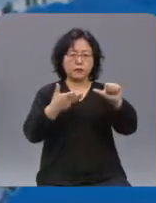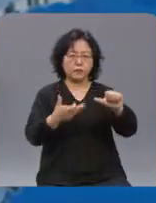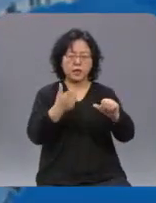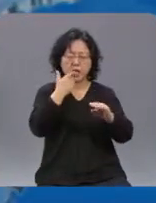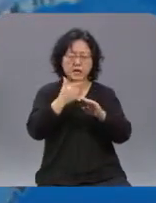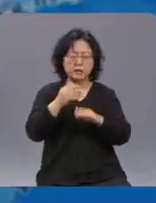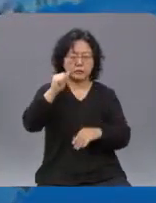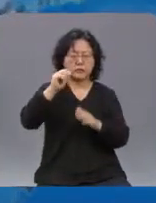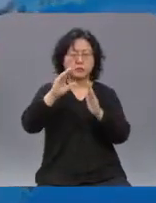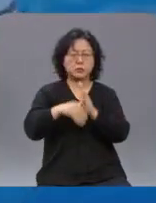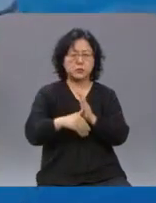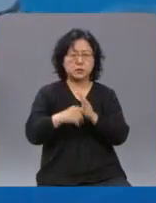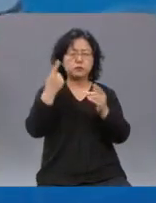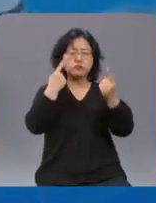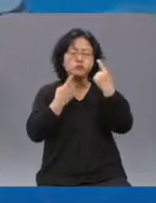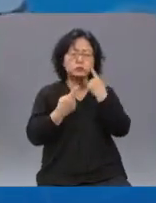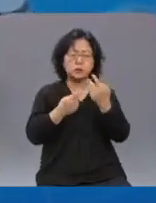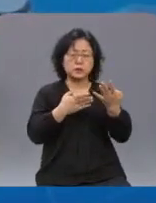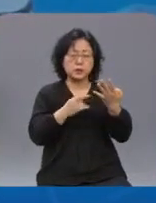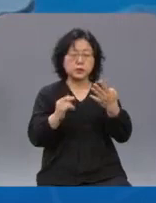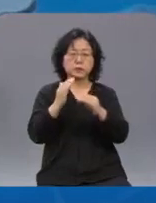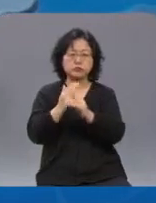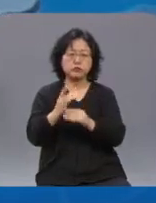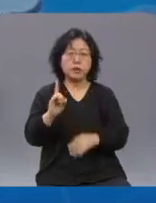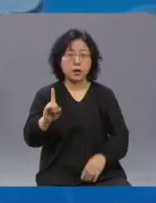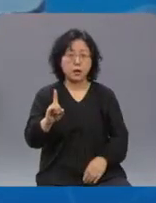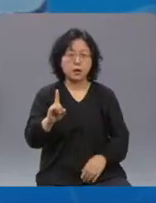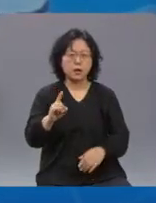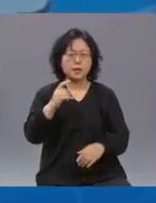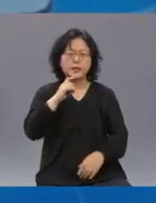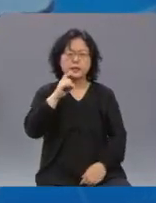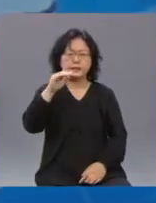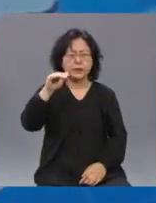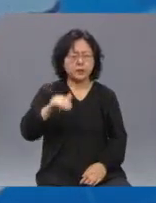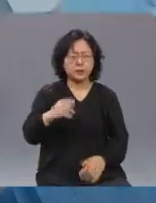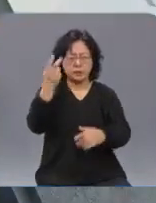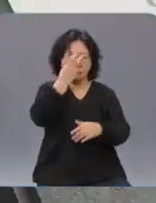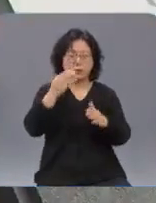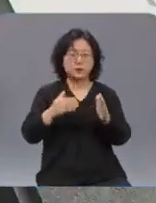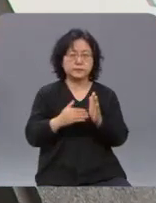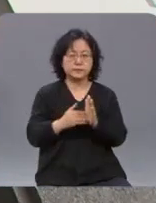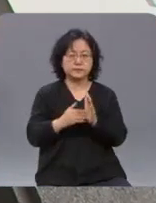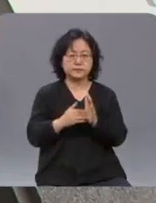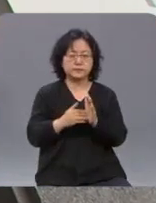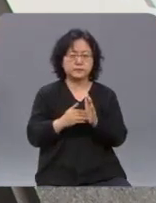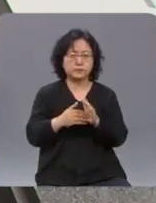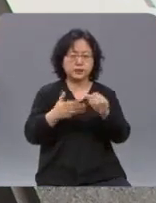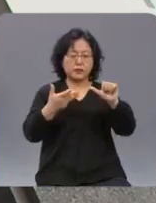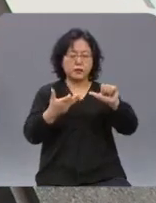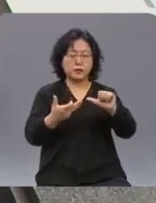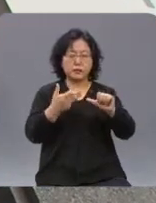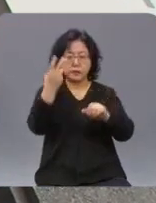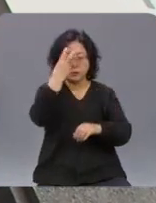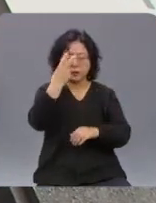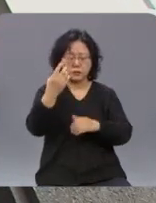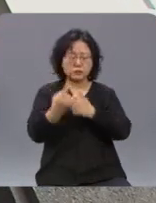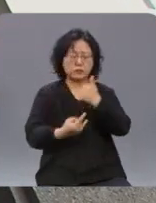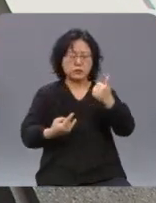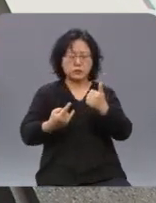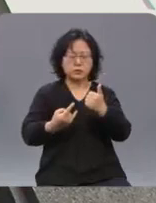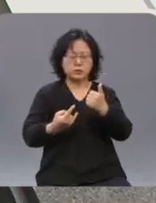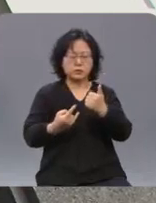5.18 민주화운동 당시 부상자 4명 가운데 한 명이 10대 이하로 나타났습니다 5.18 진선규명